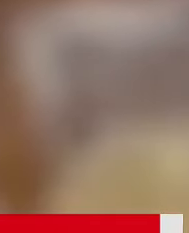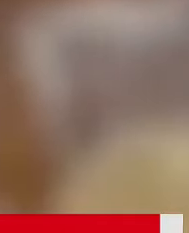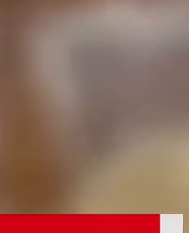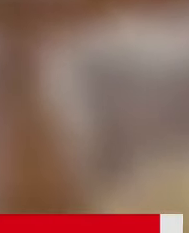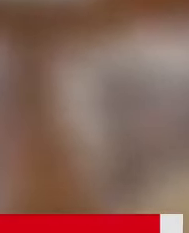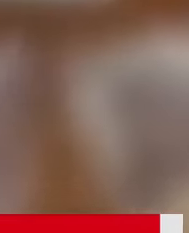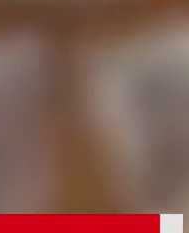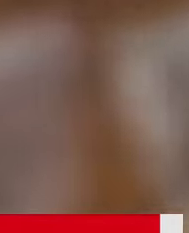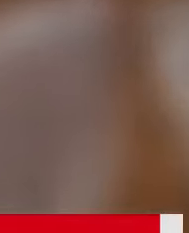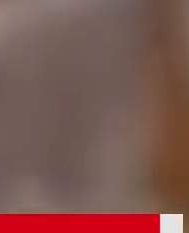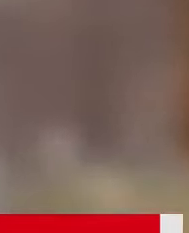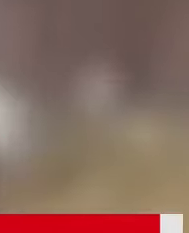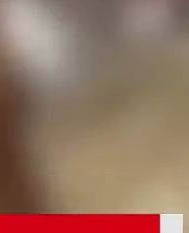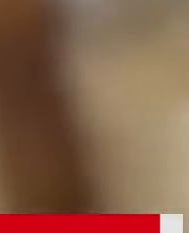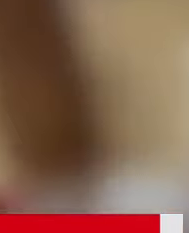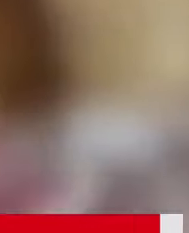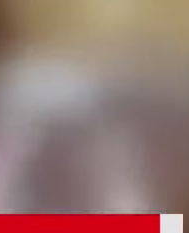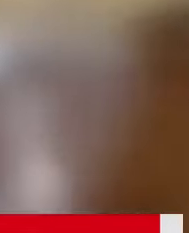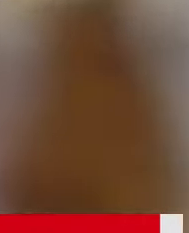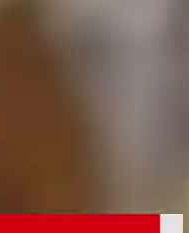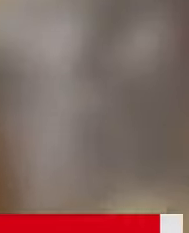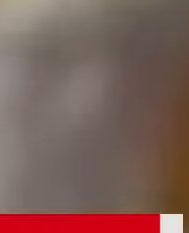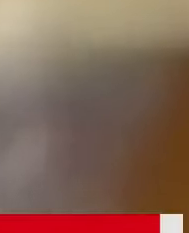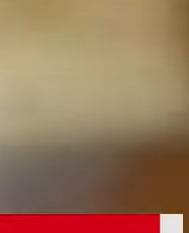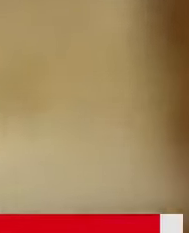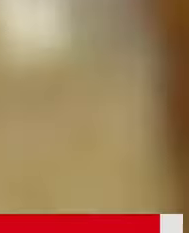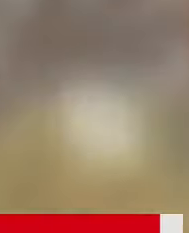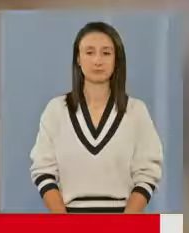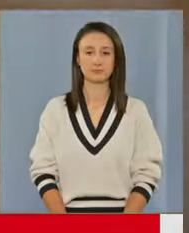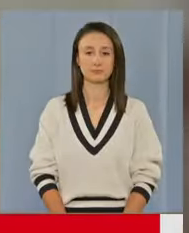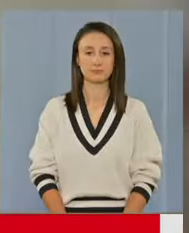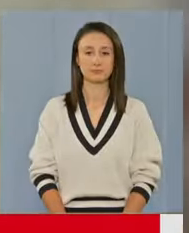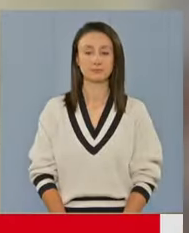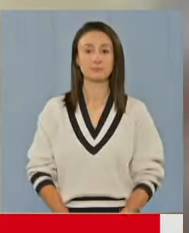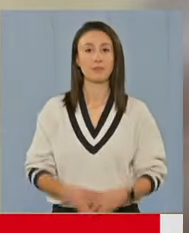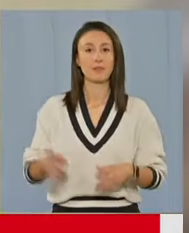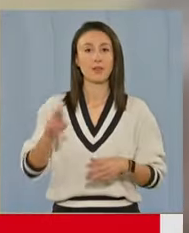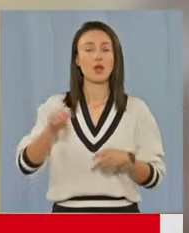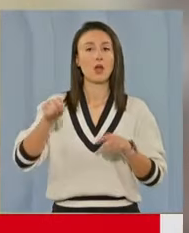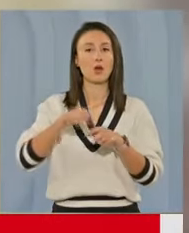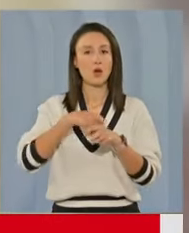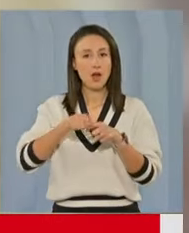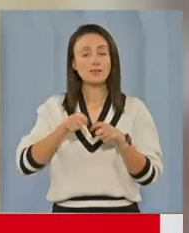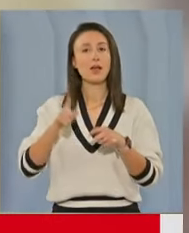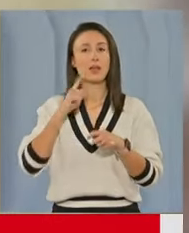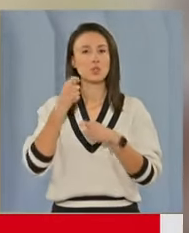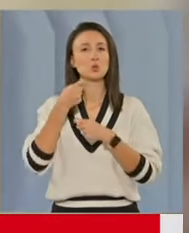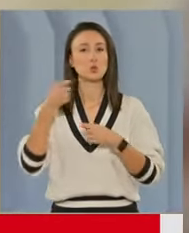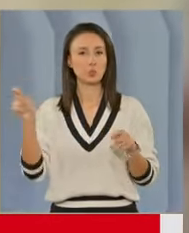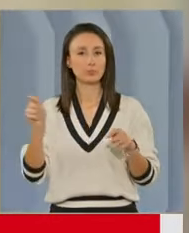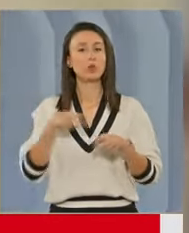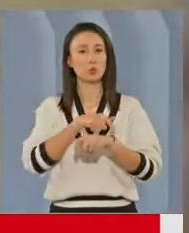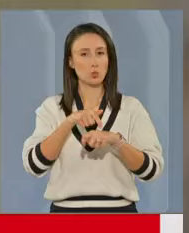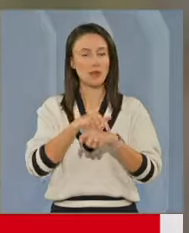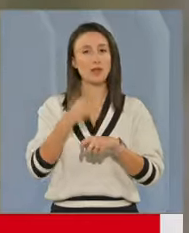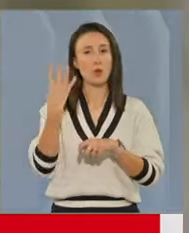antidrog să fie transferată de la Ministerul de Interne la Ministerul Sănătății reorganizarea Însă este costisitoare și de durată